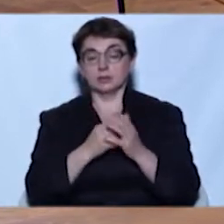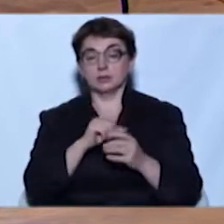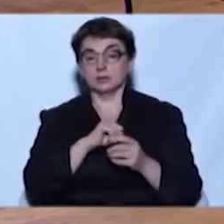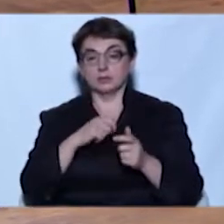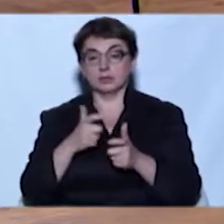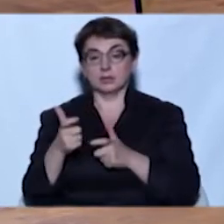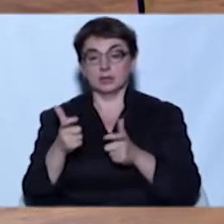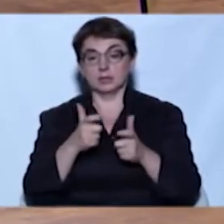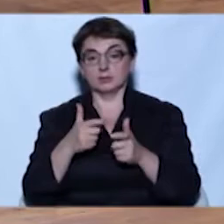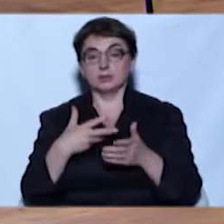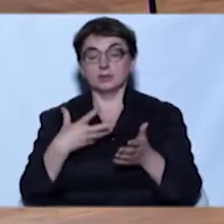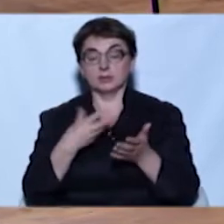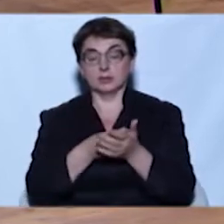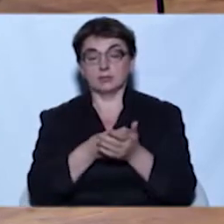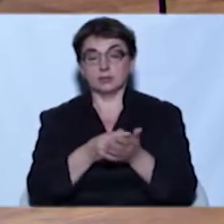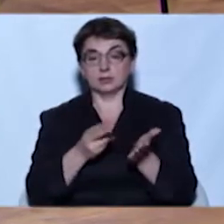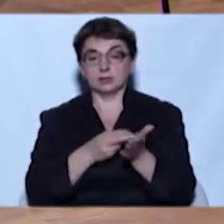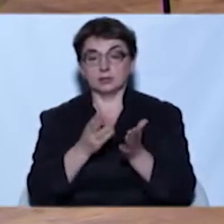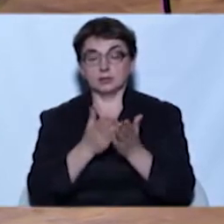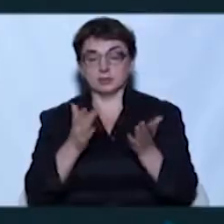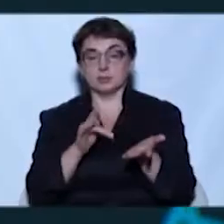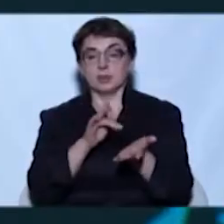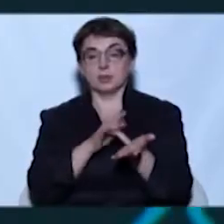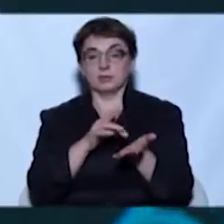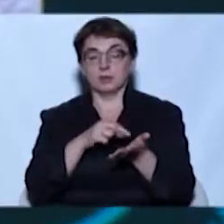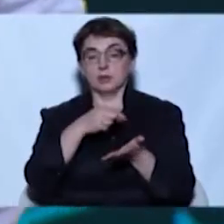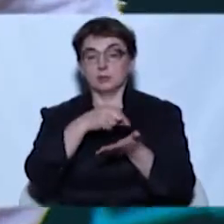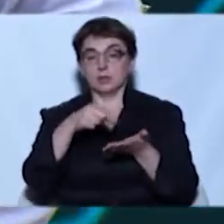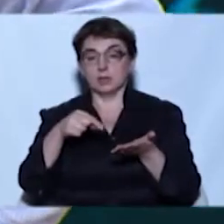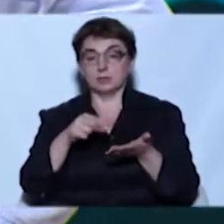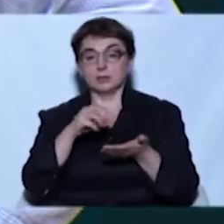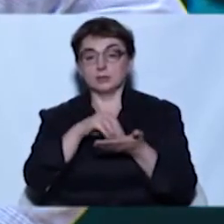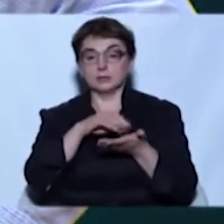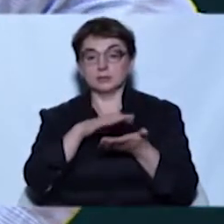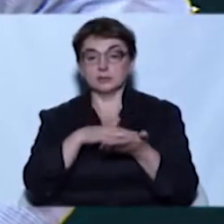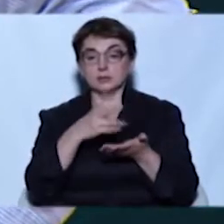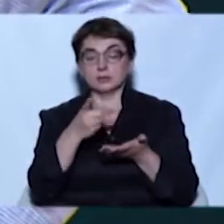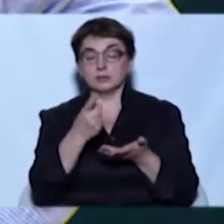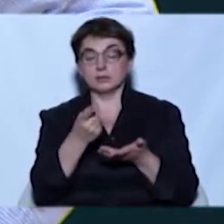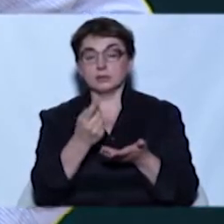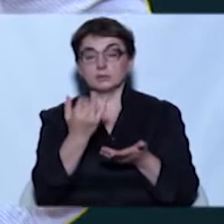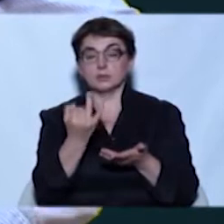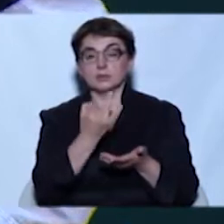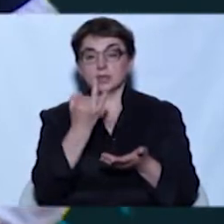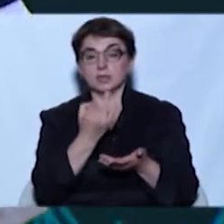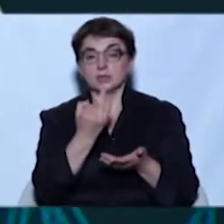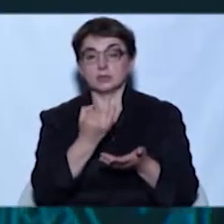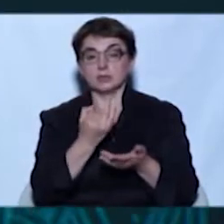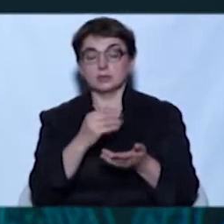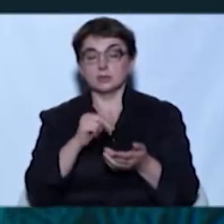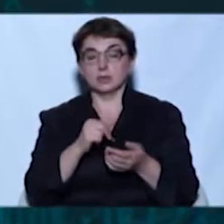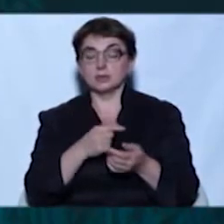Მოიმარჯვეთ თქვენი სახელმძღვანელოები, რვეულები, კალამი, რომ ჩაიწეროთ თქვენთვის საინტერესო